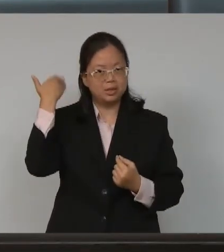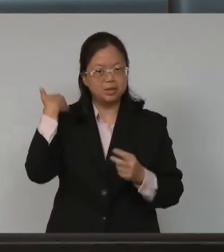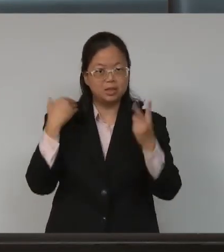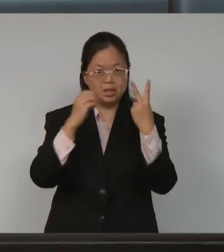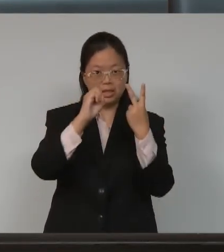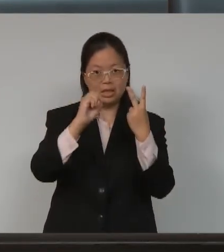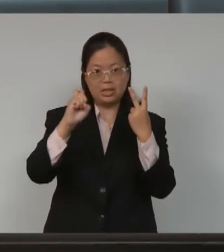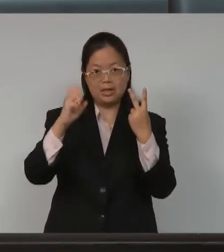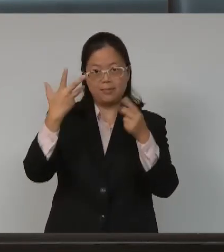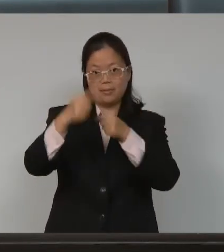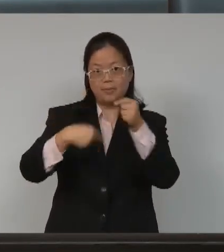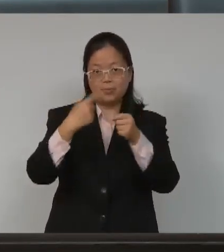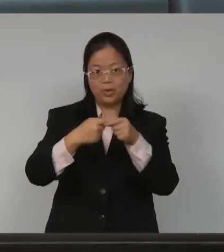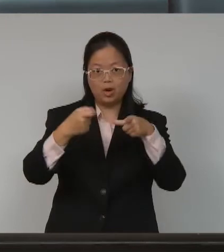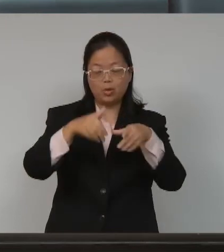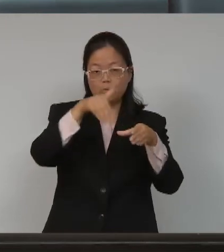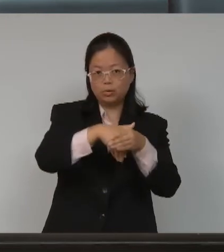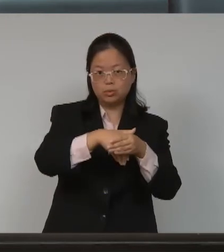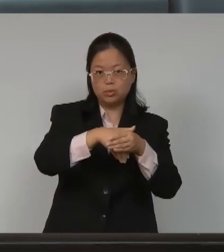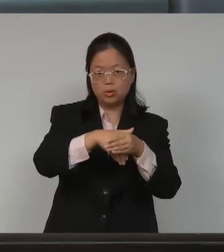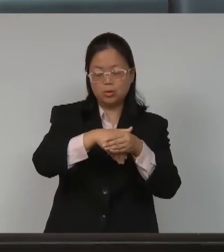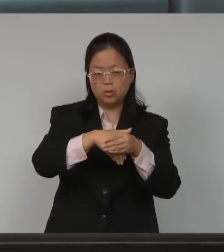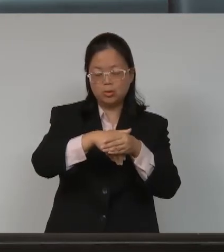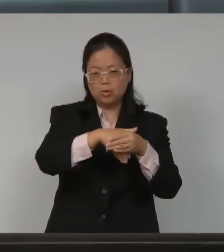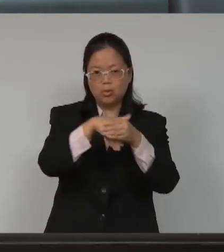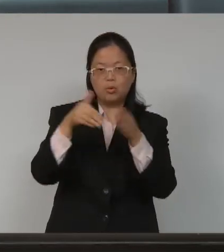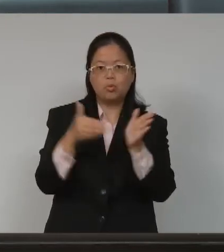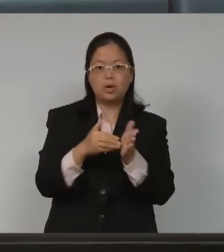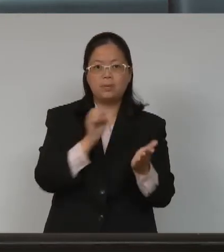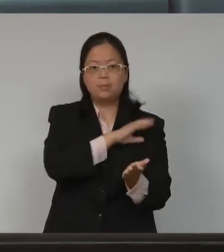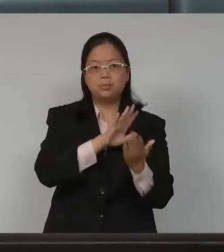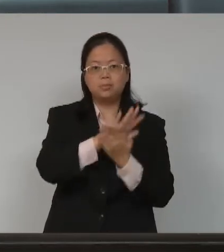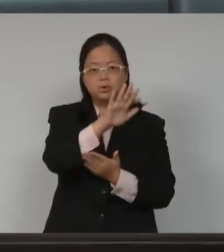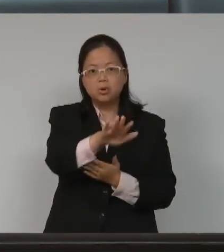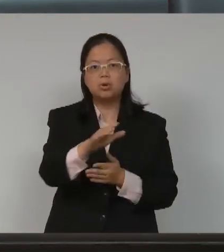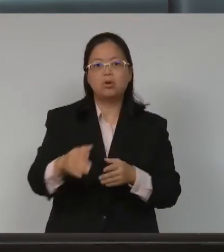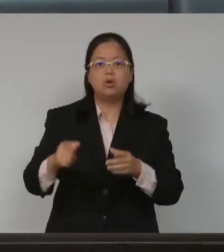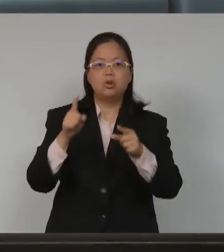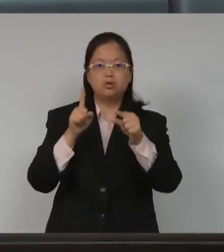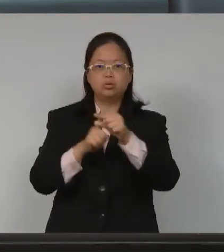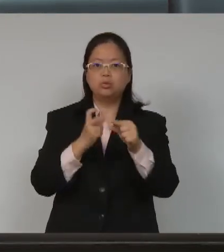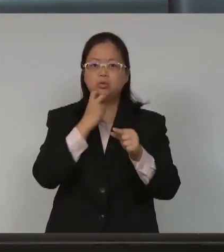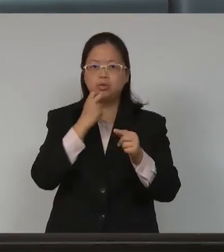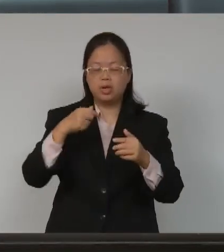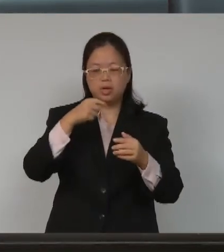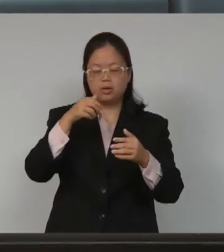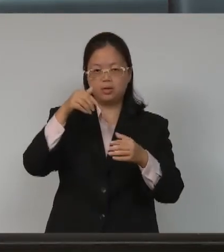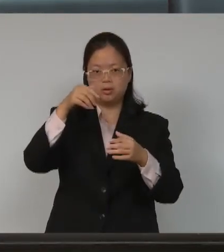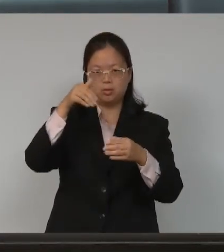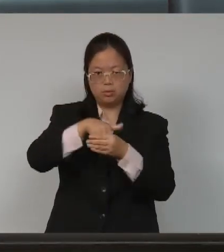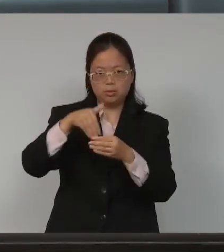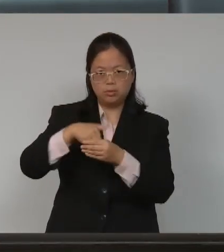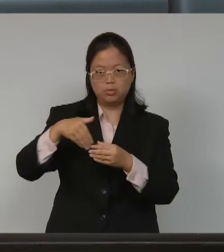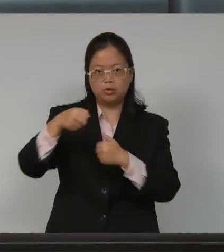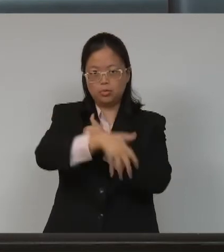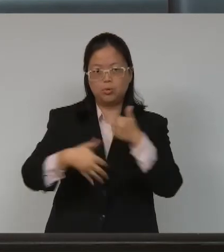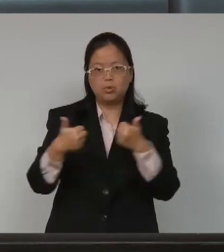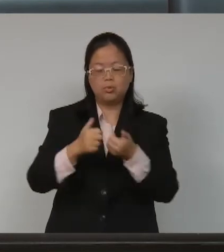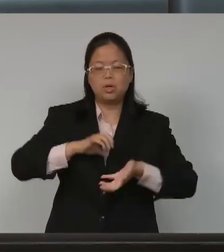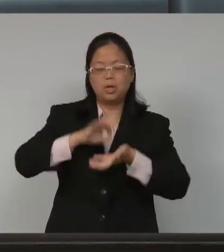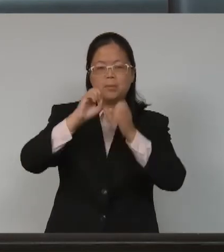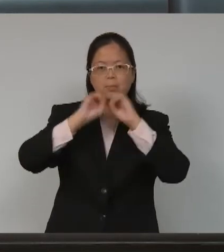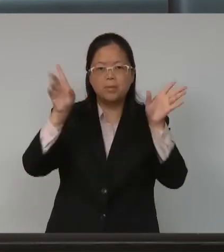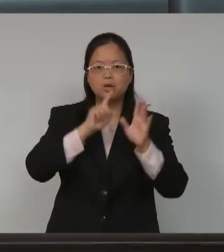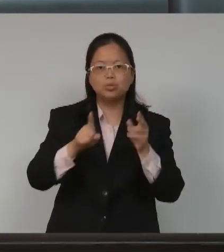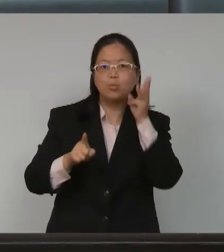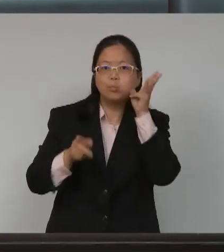公投的一个结束以后，其实中选会他提案他就是3到6个月，为什么呢？因为他觉得说我如果公告成立